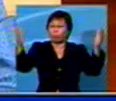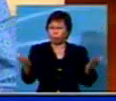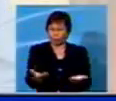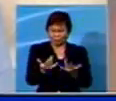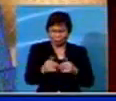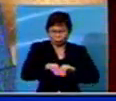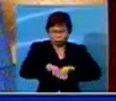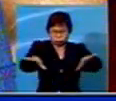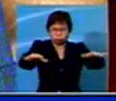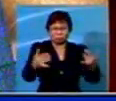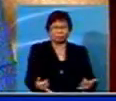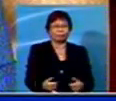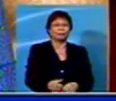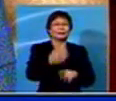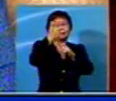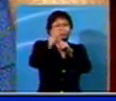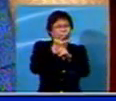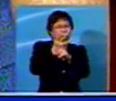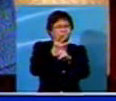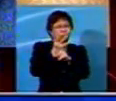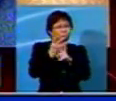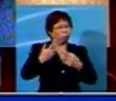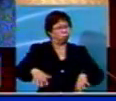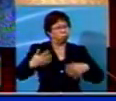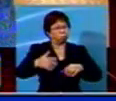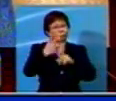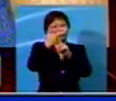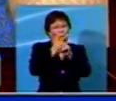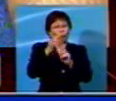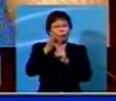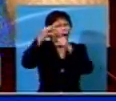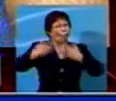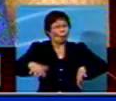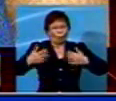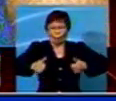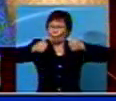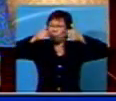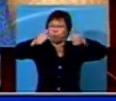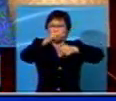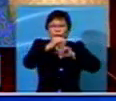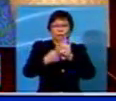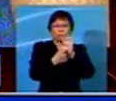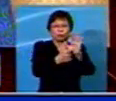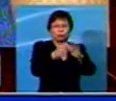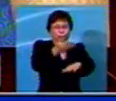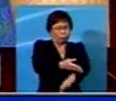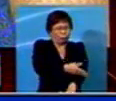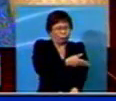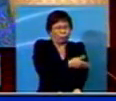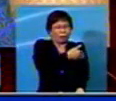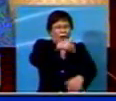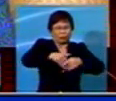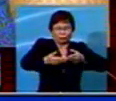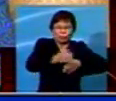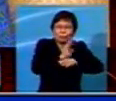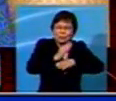berkembang The First quarter growth is exceptional and it's very encouraging it reflects the recovery in